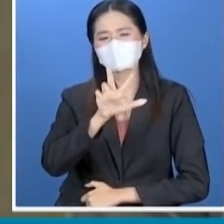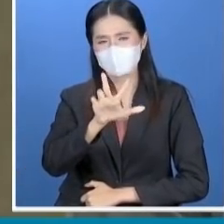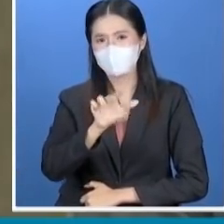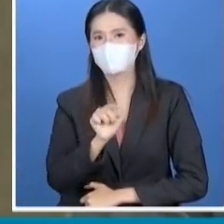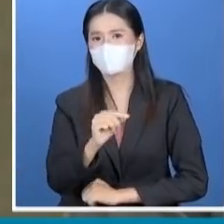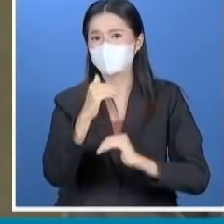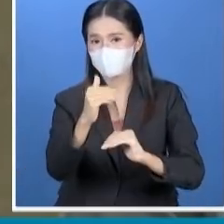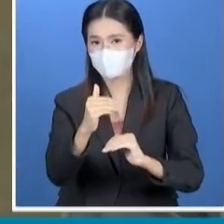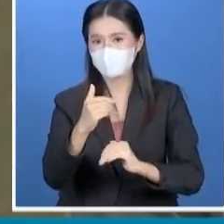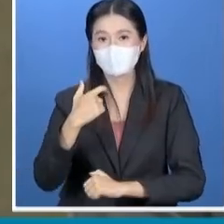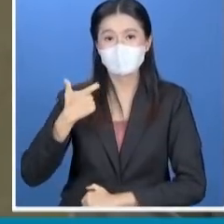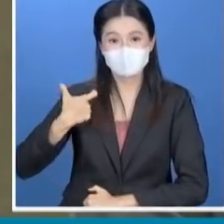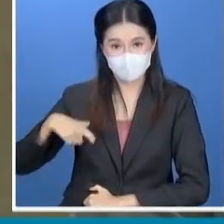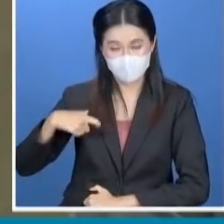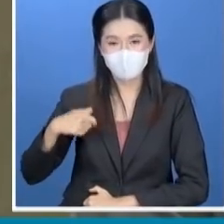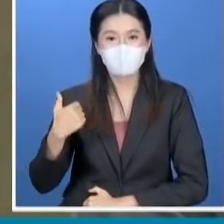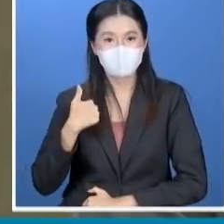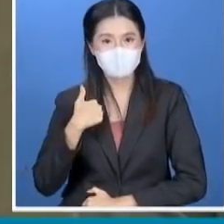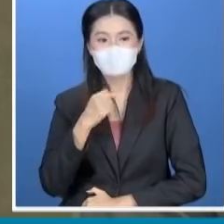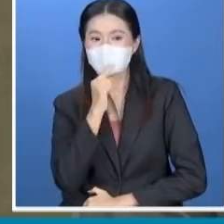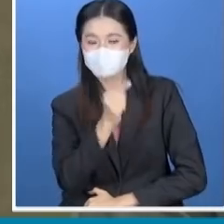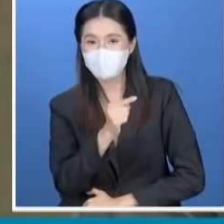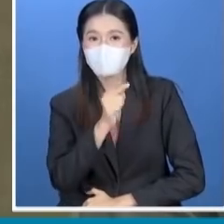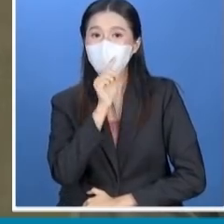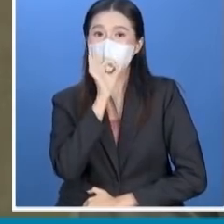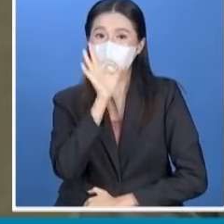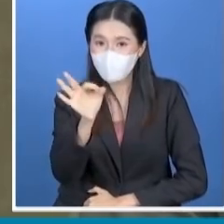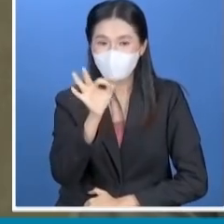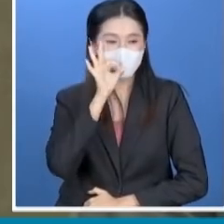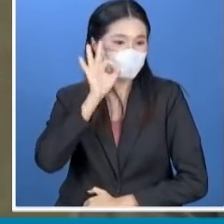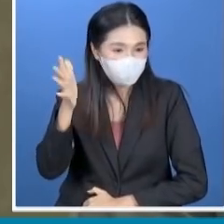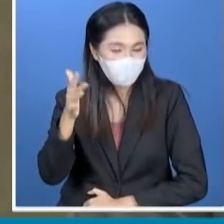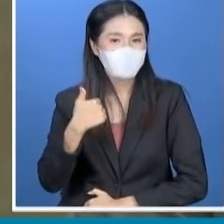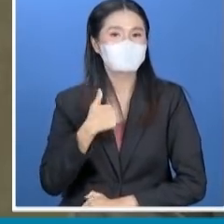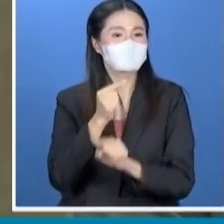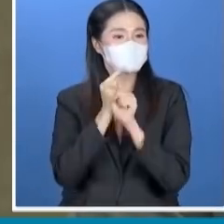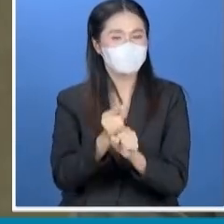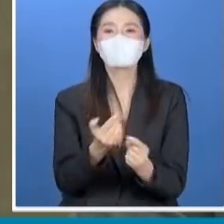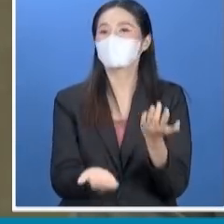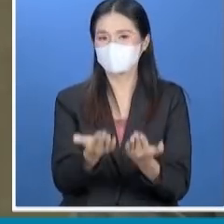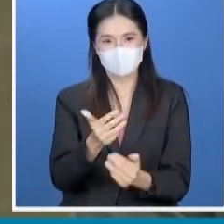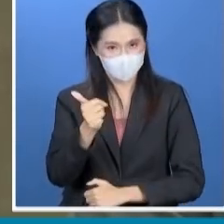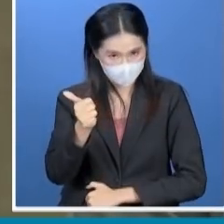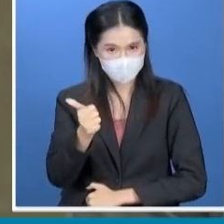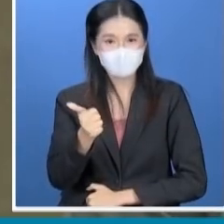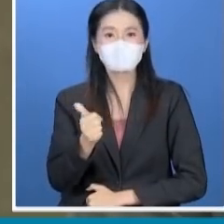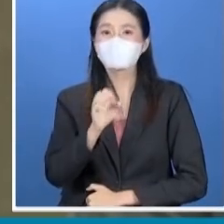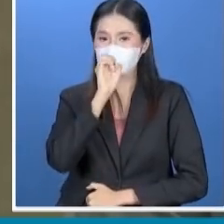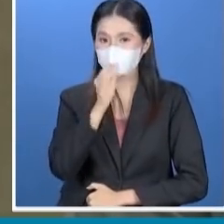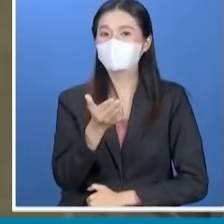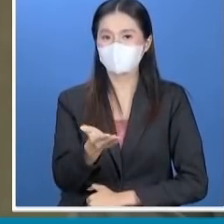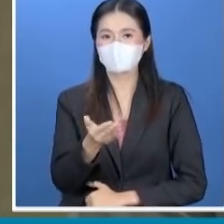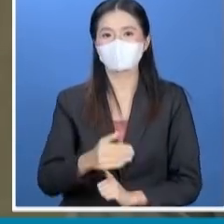ากำหนดว่าท่านก็จะสามารถมีเห็นสั่งฟ้องไม่ฟ้องหรือจะสั่งให้พนักงานสอบสวนเนี่ยดำเนินการอะไรเพิ่มเติมก็ได้ครับอันนี้ขออนุญาตนำเรียนอย่าง